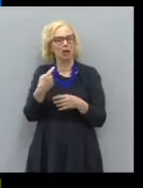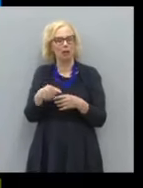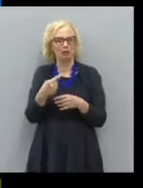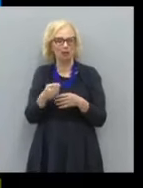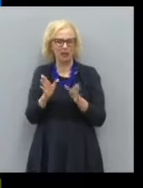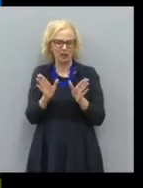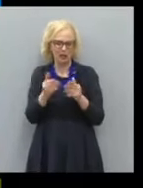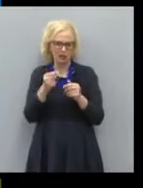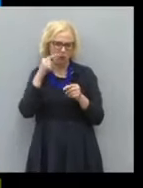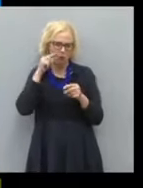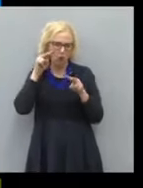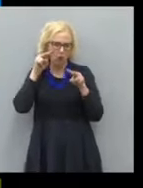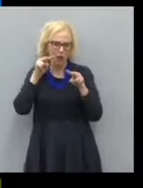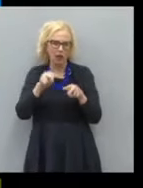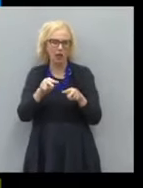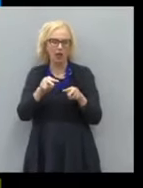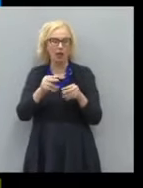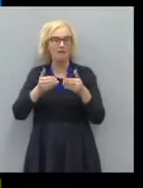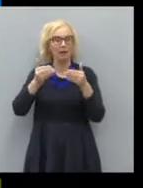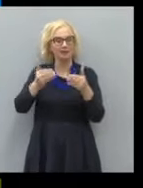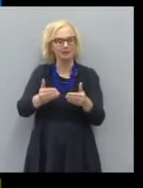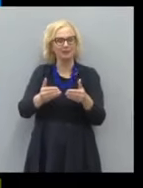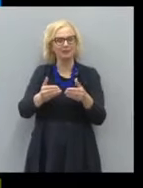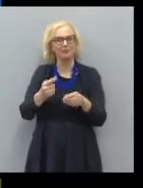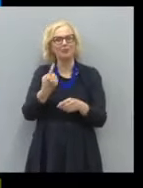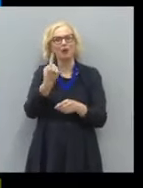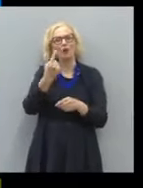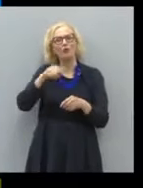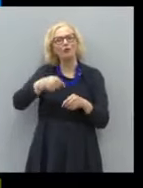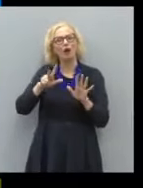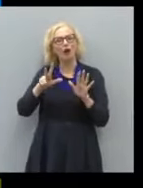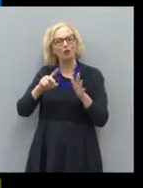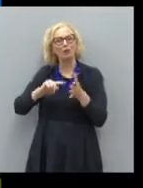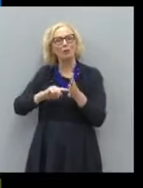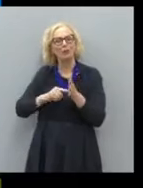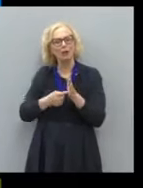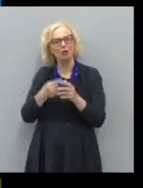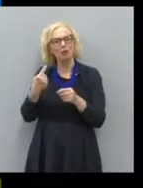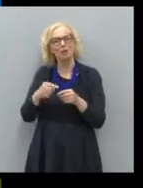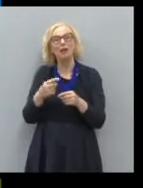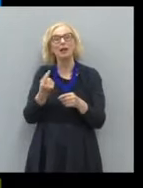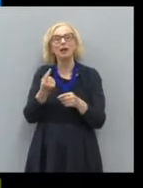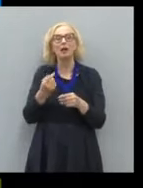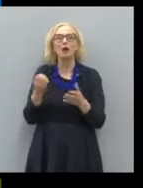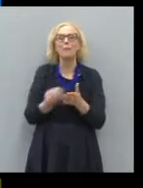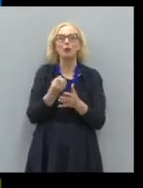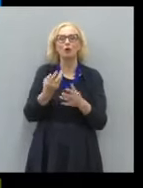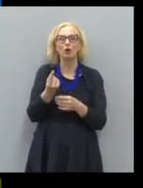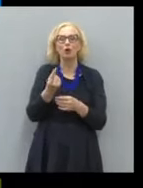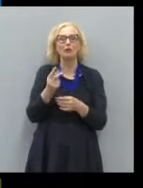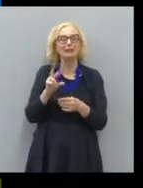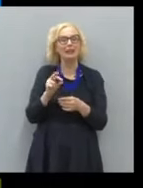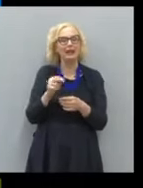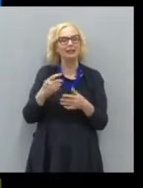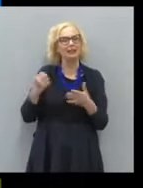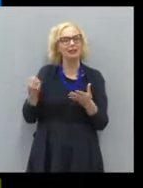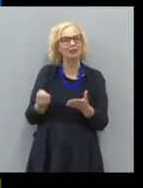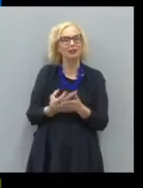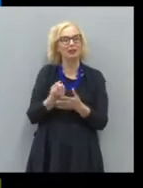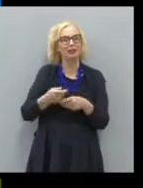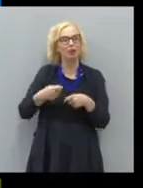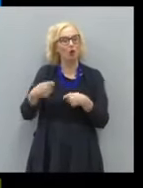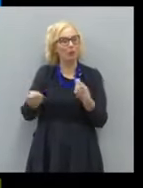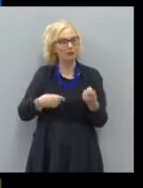di frontiera 1,8 milioni per la commercializzazione dei prodotti trentini è 1,6 milioni di investimenti in